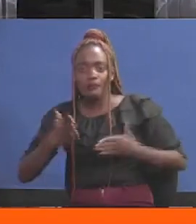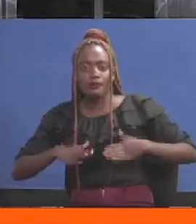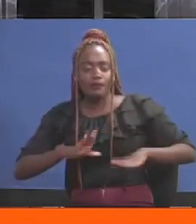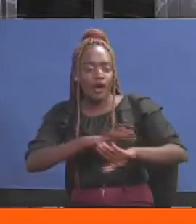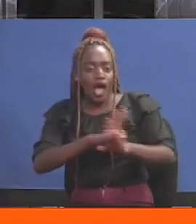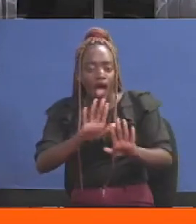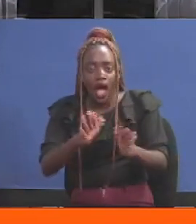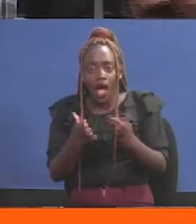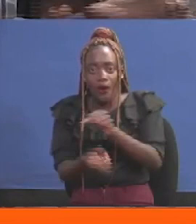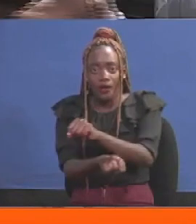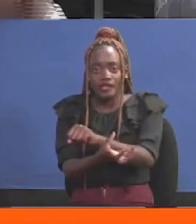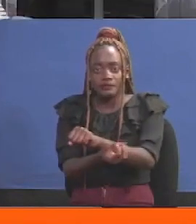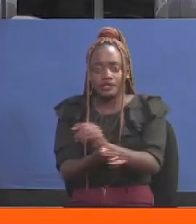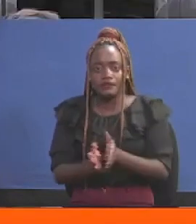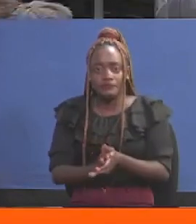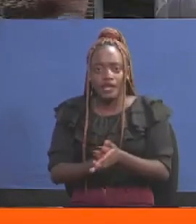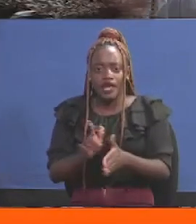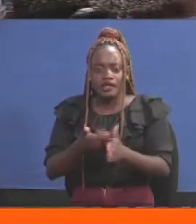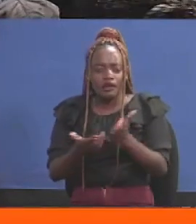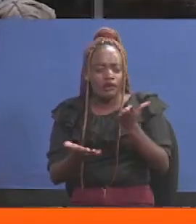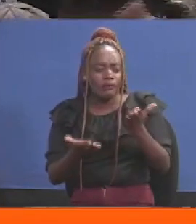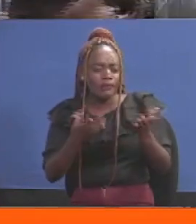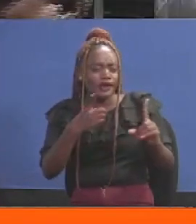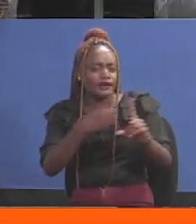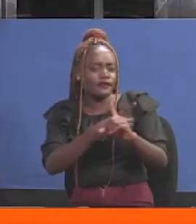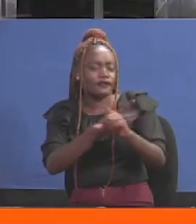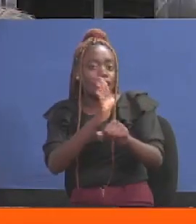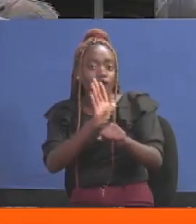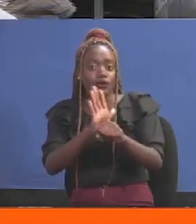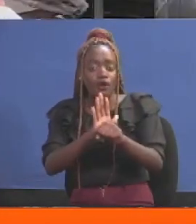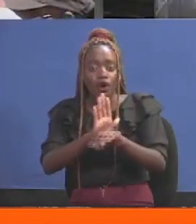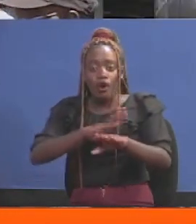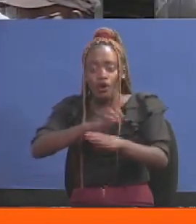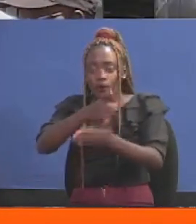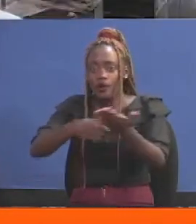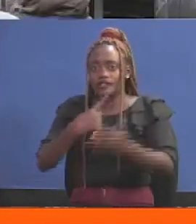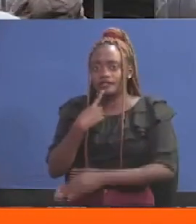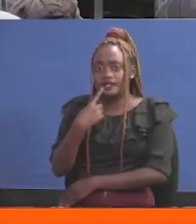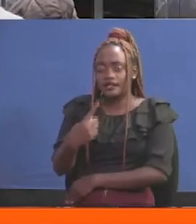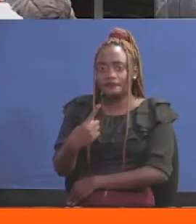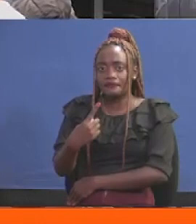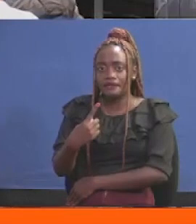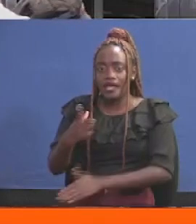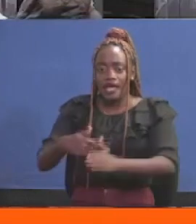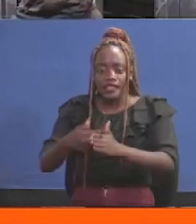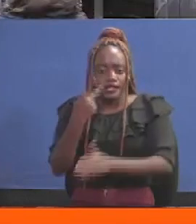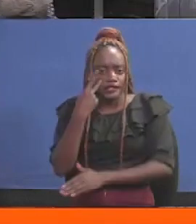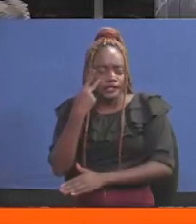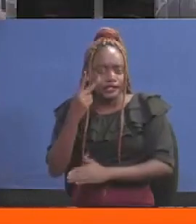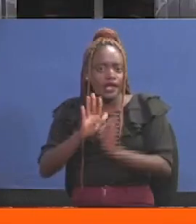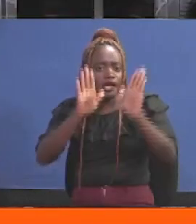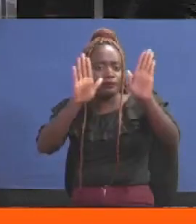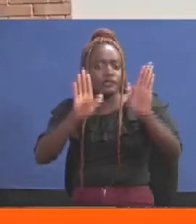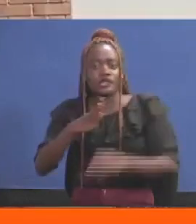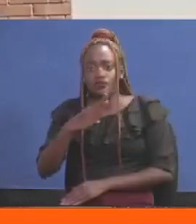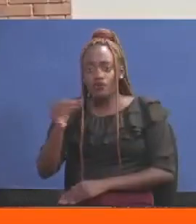lands vile walieleza, ilikuwa tofauti sana na kile tulikuwa tunaambiwa. Kwa hivyo tukaona hakuna